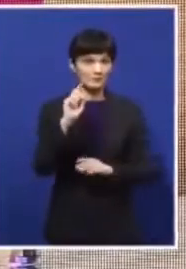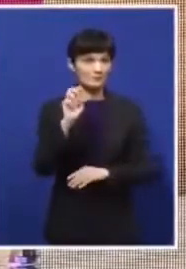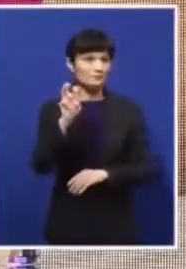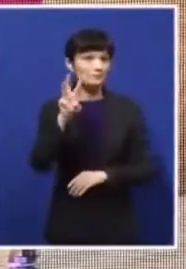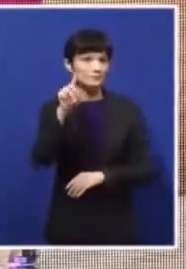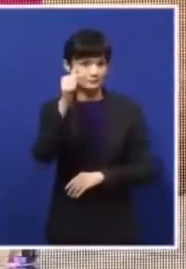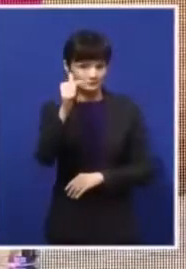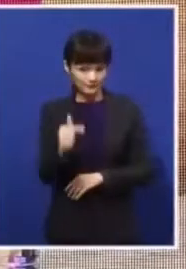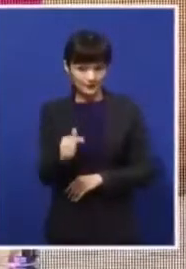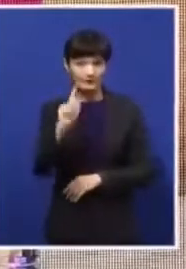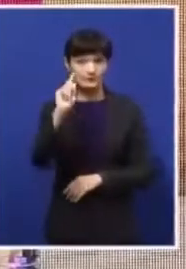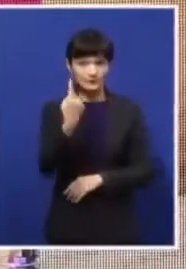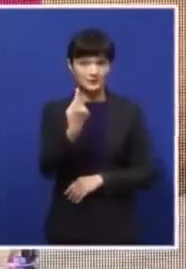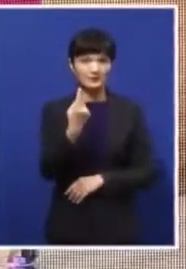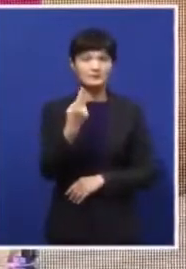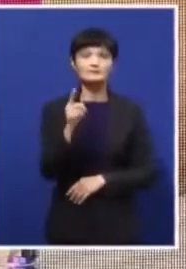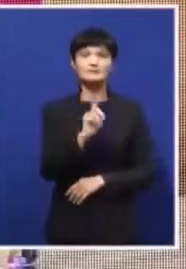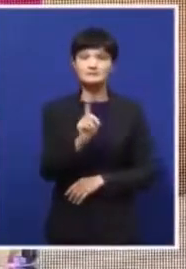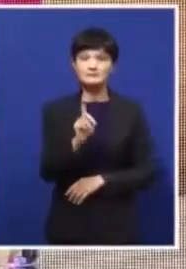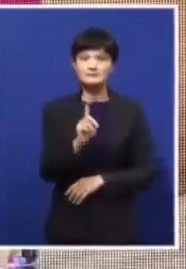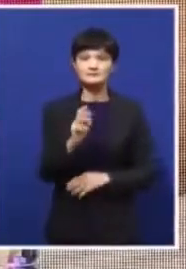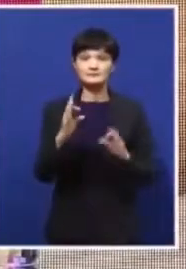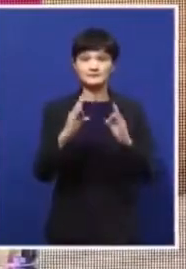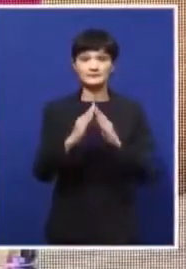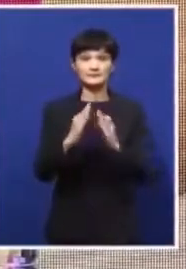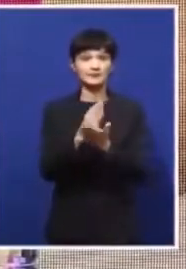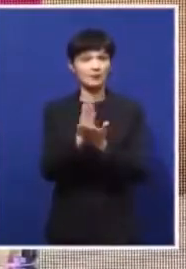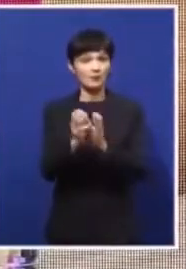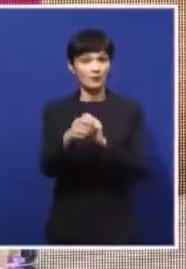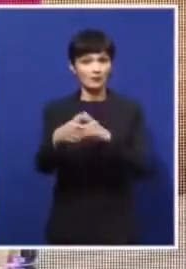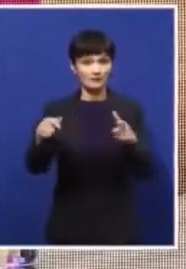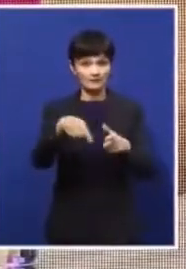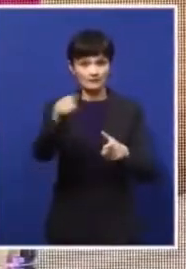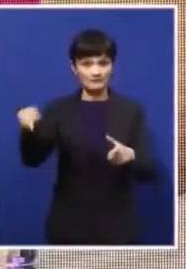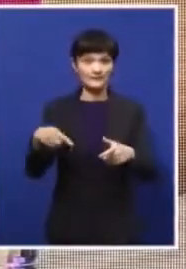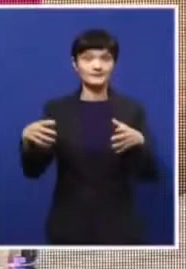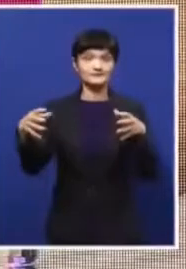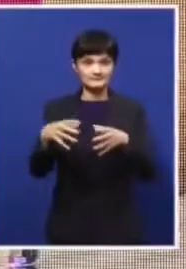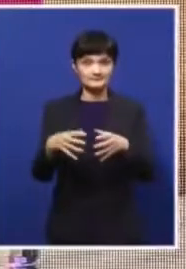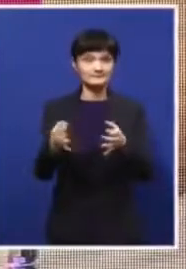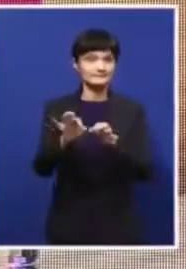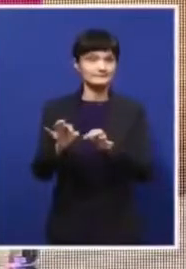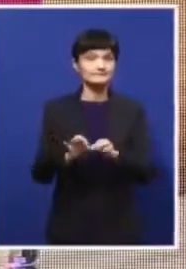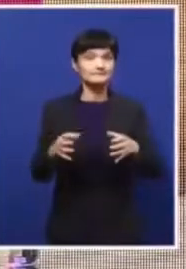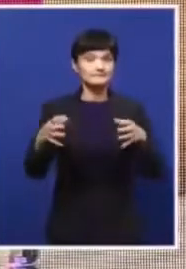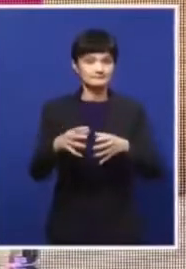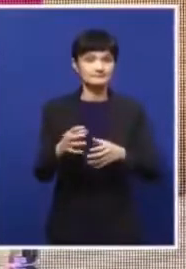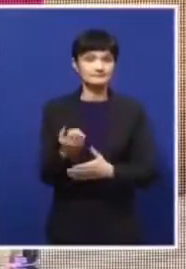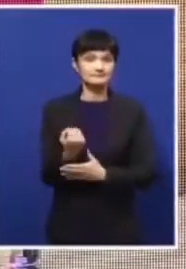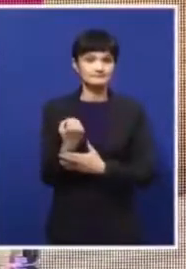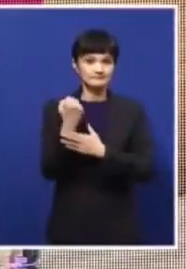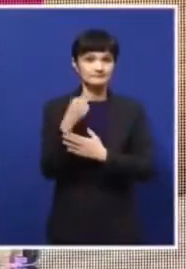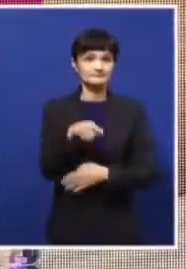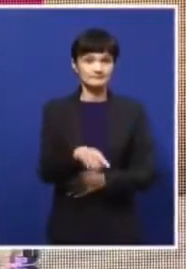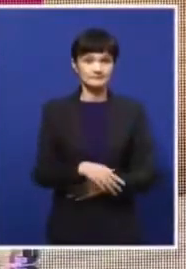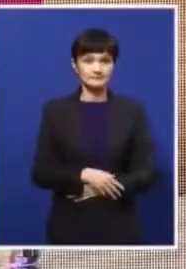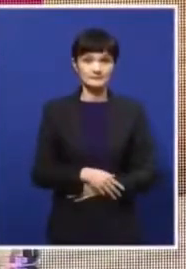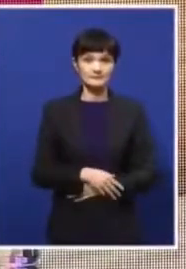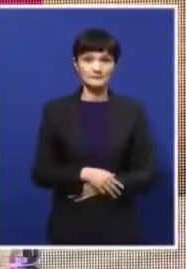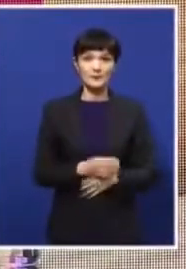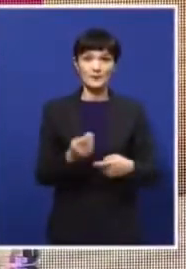所有金融机构共同的这个提供的。它的包括是绑定的加码金